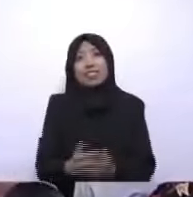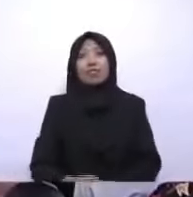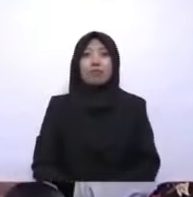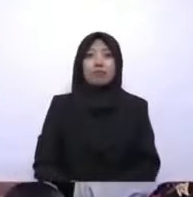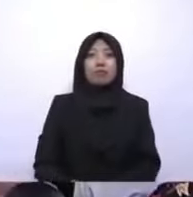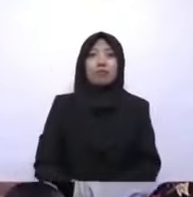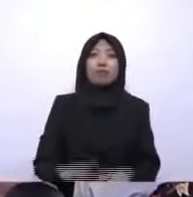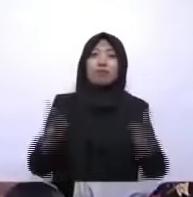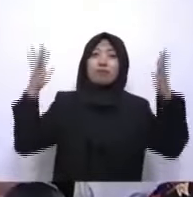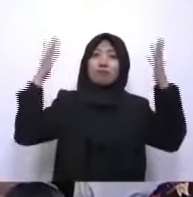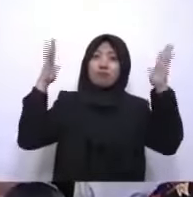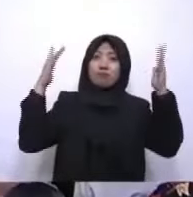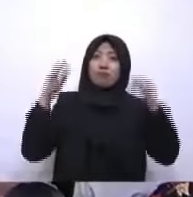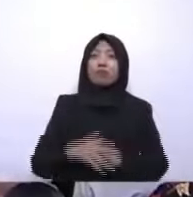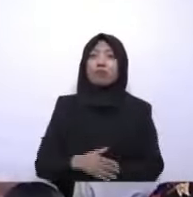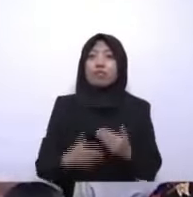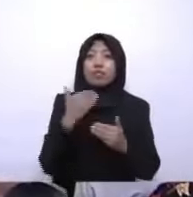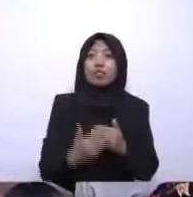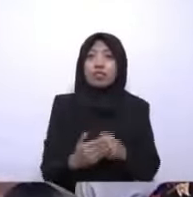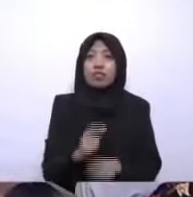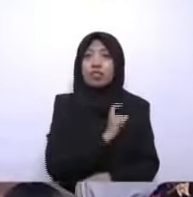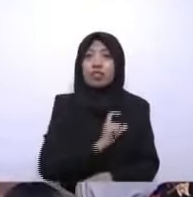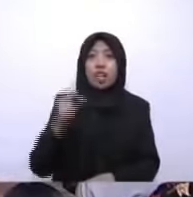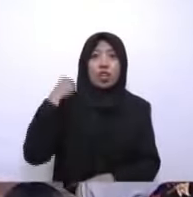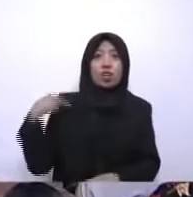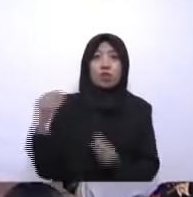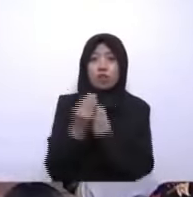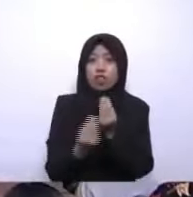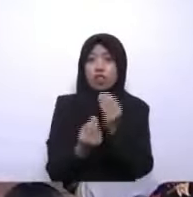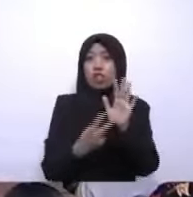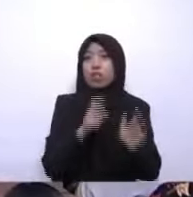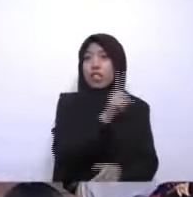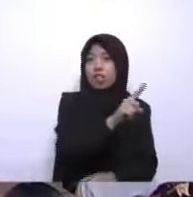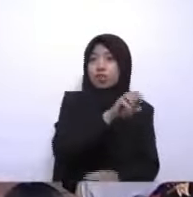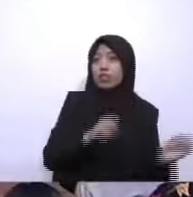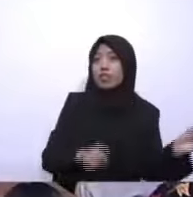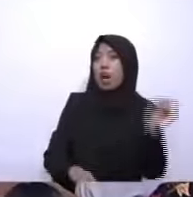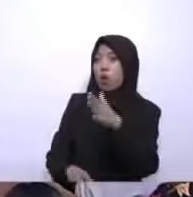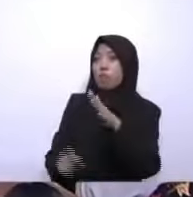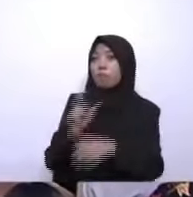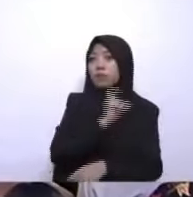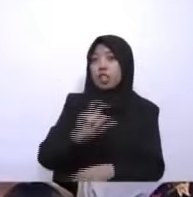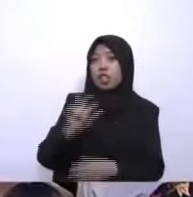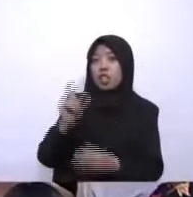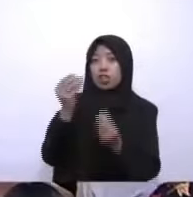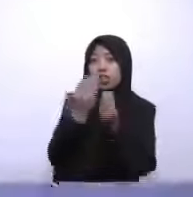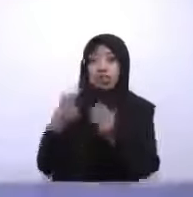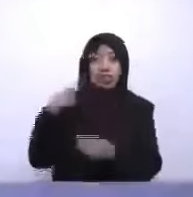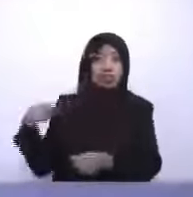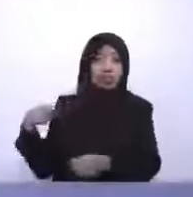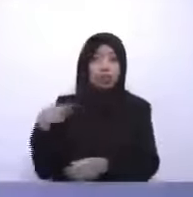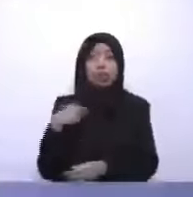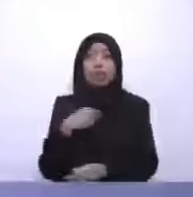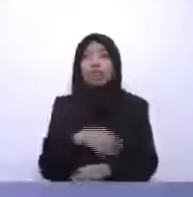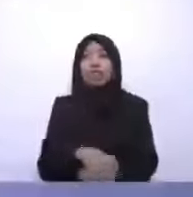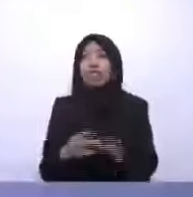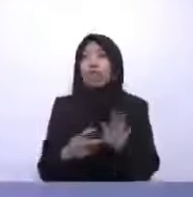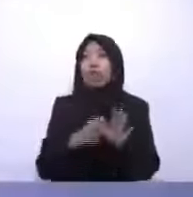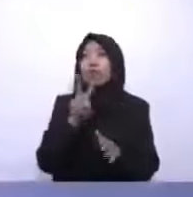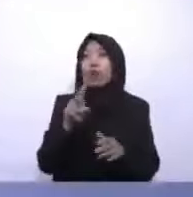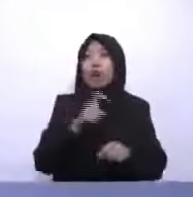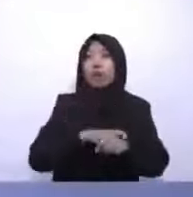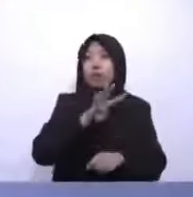kami berikan kesempatan Cawagup nomor urut 1 untuk menanggapi jawaban Cawagup nomor urut 2 dalam waktu 45 detik dimulai sejak